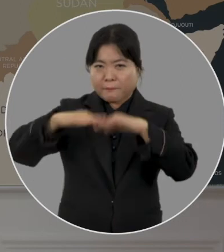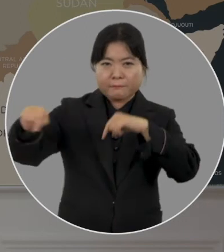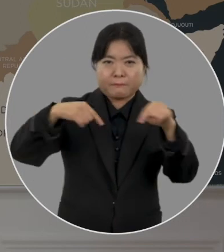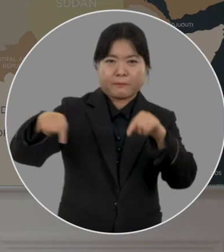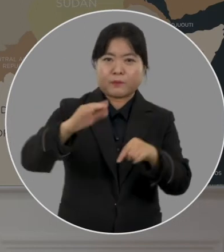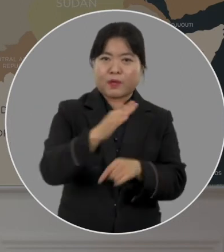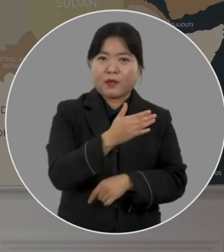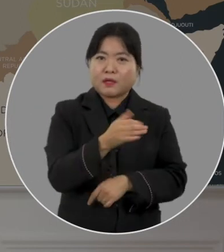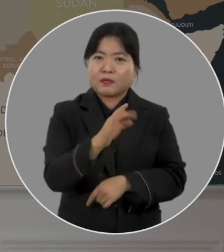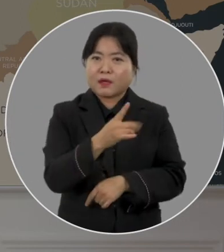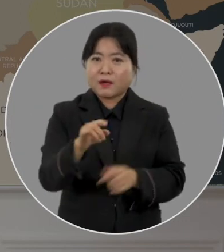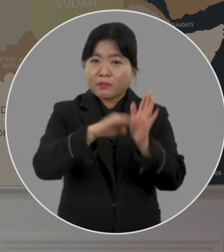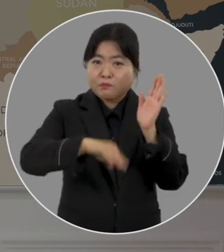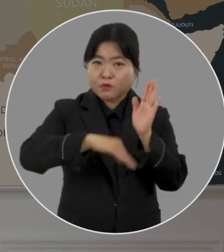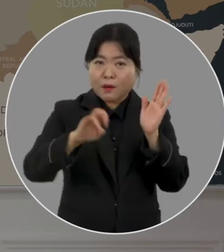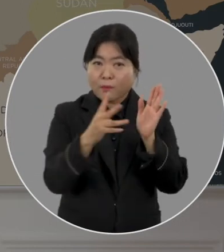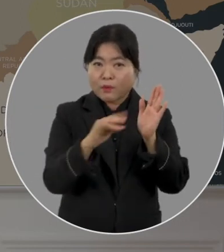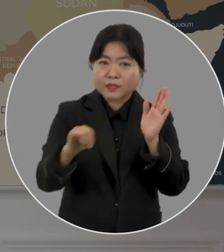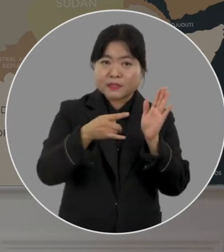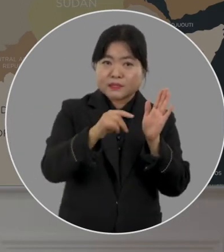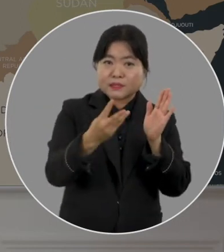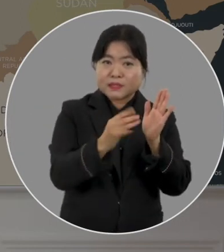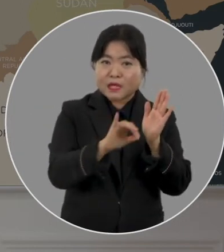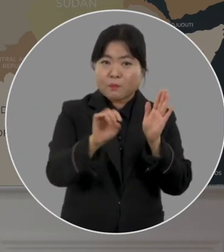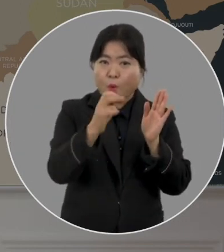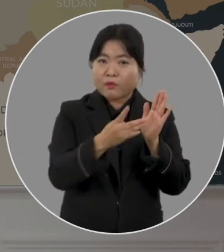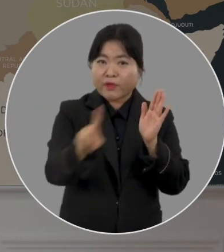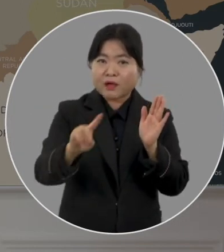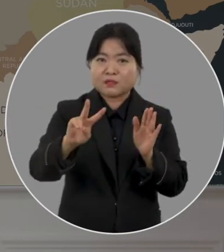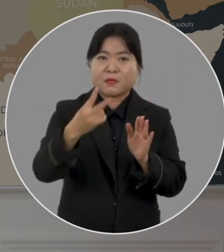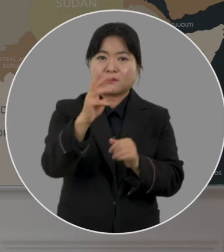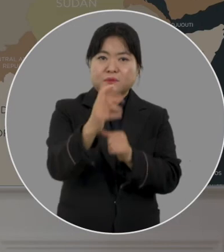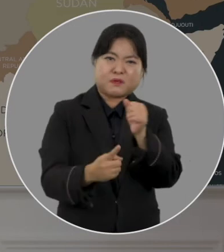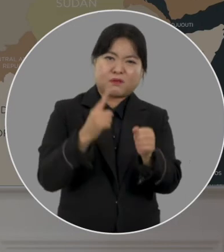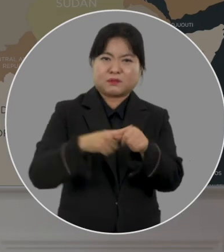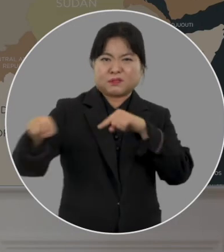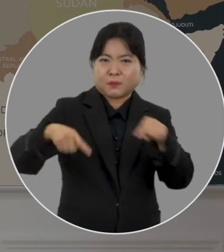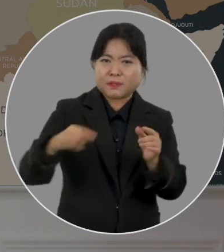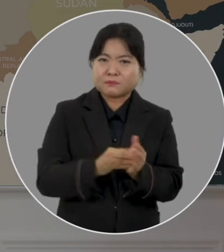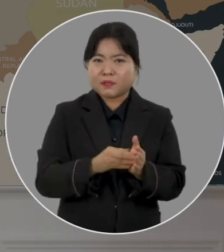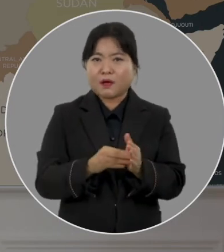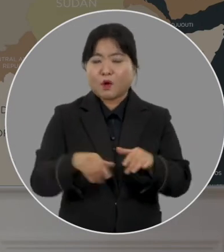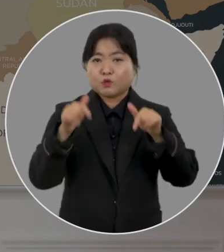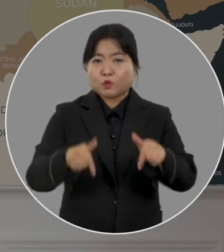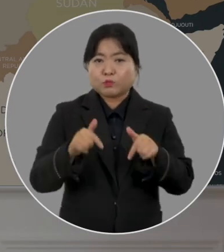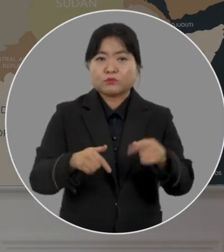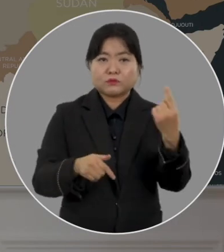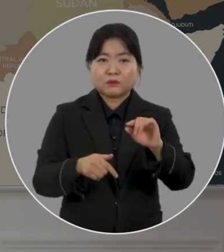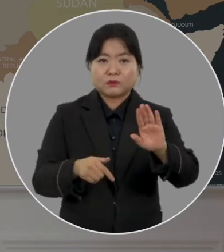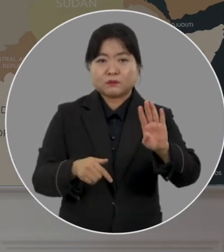나폴리, 시칠리아, 몰타 231년간 아랍의 지배를 받습니다. 동부전선에서는